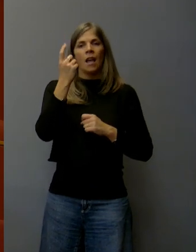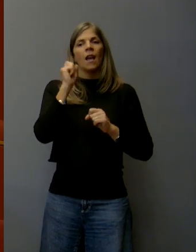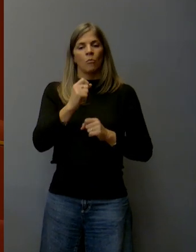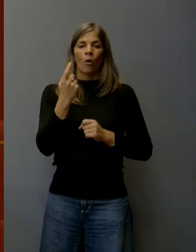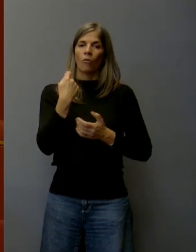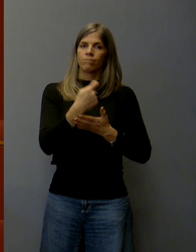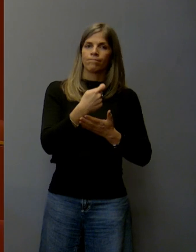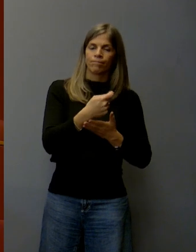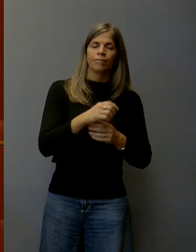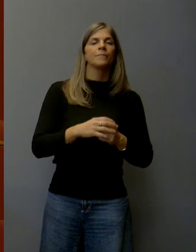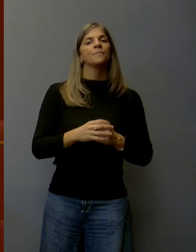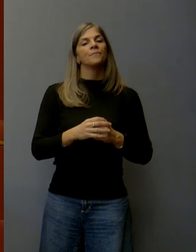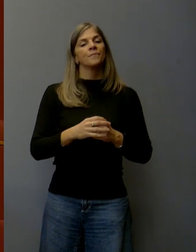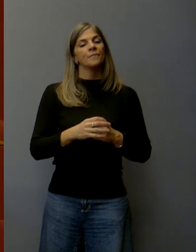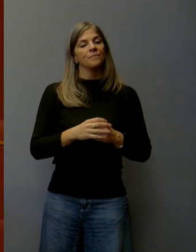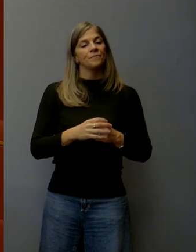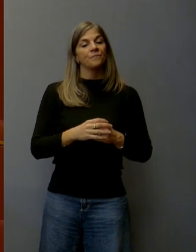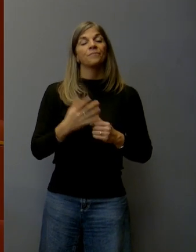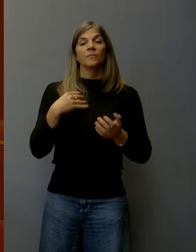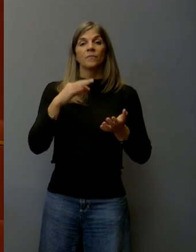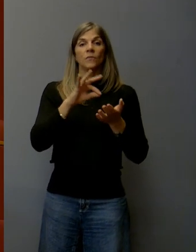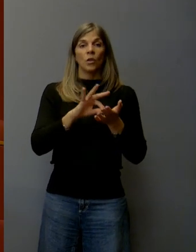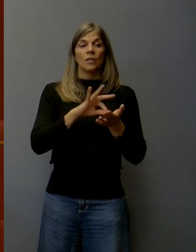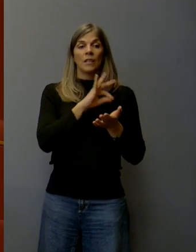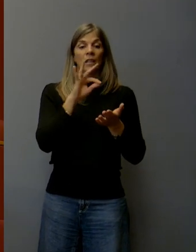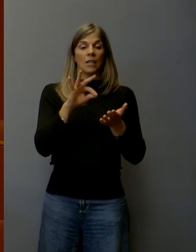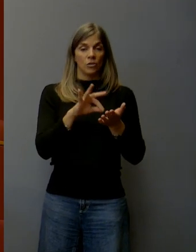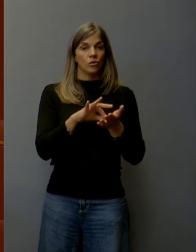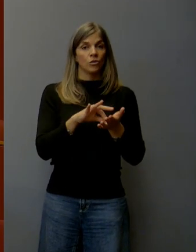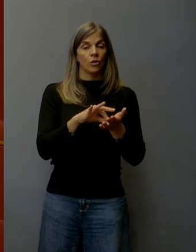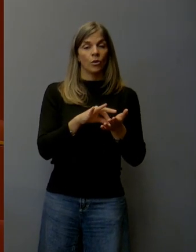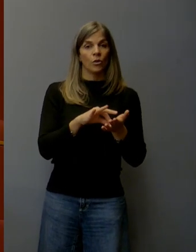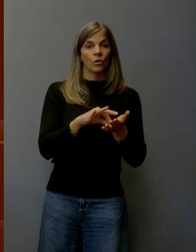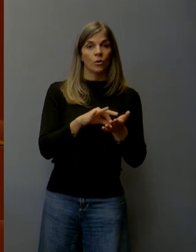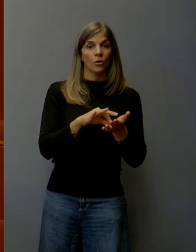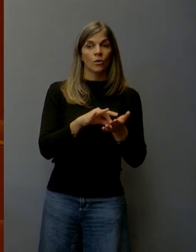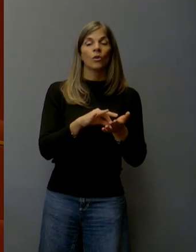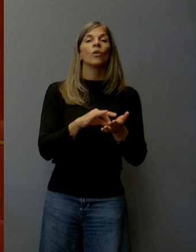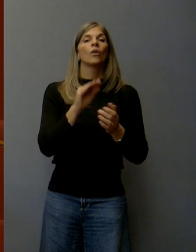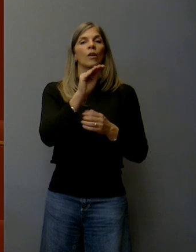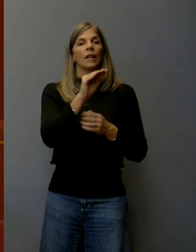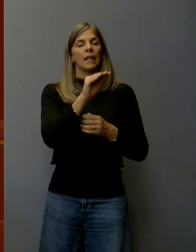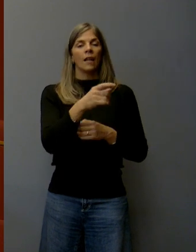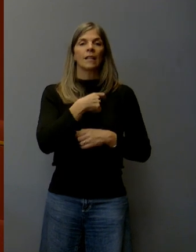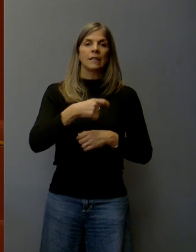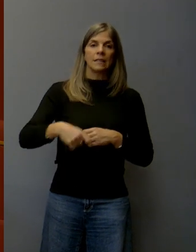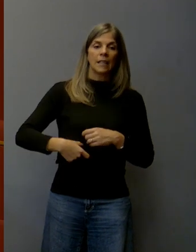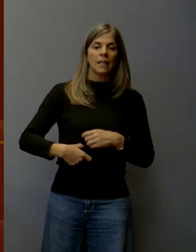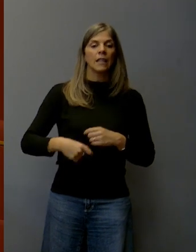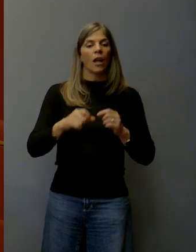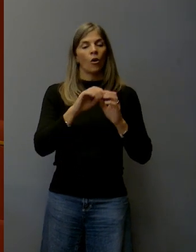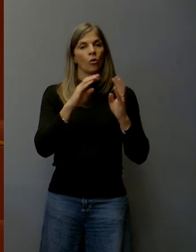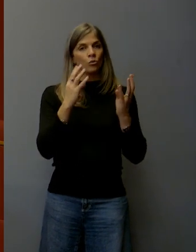la spesa del Comune Quindi l'ordine del giorno alla luce di queste considerazioni impegna il sindaco e la giunta